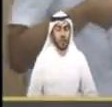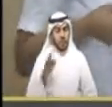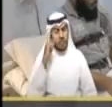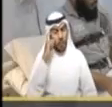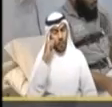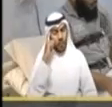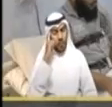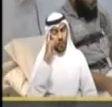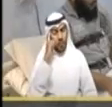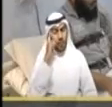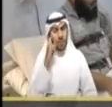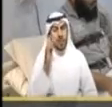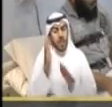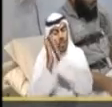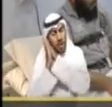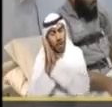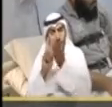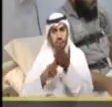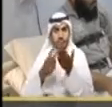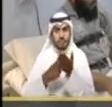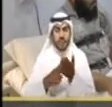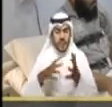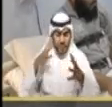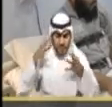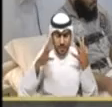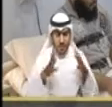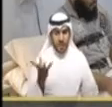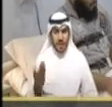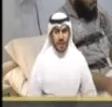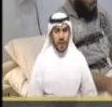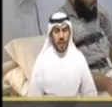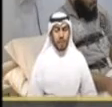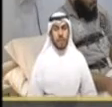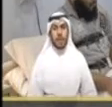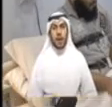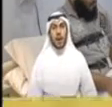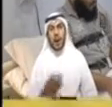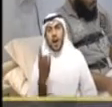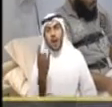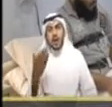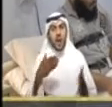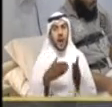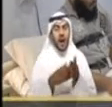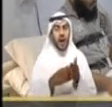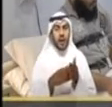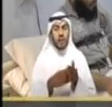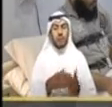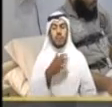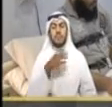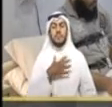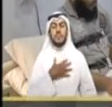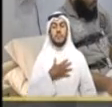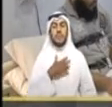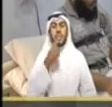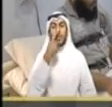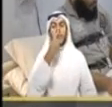البلاد. الأرق واللي تقريبا نسبته حوالي 10 إلى 30%، وتوقف النفس أثناء النوم واللي